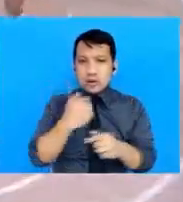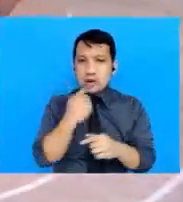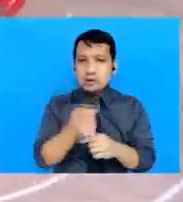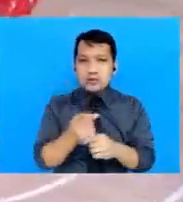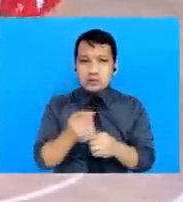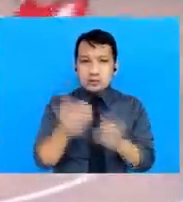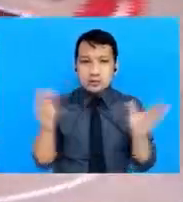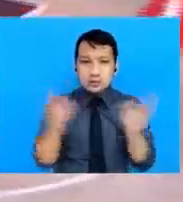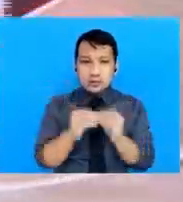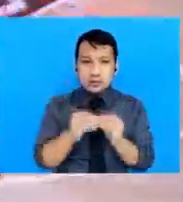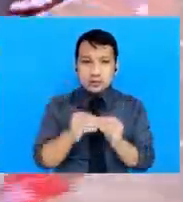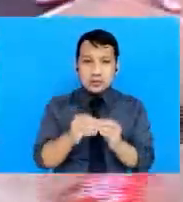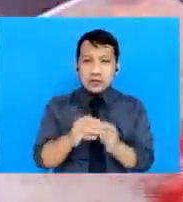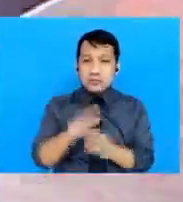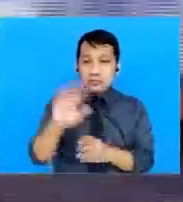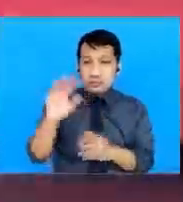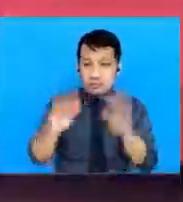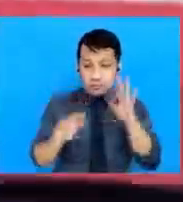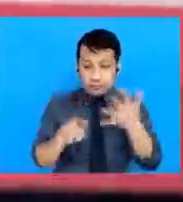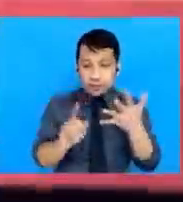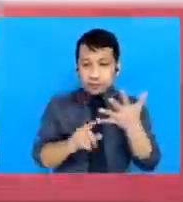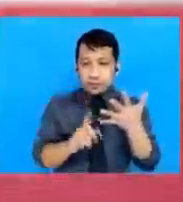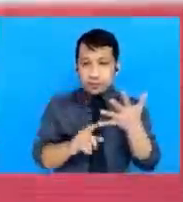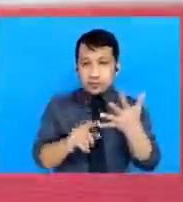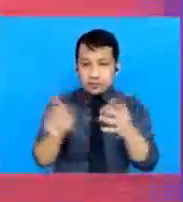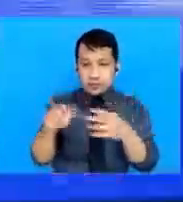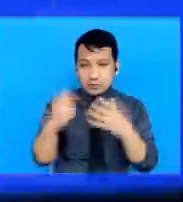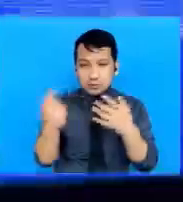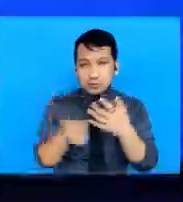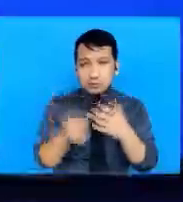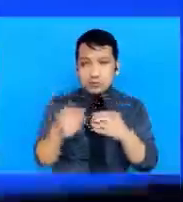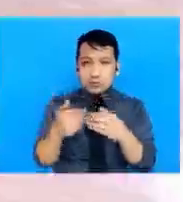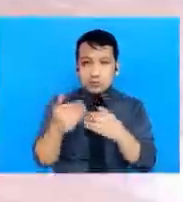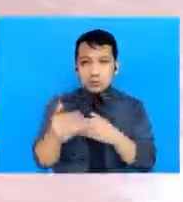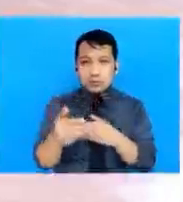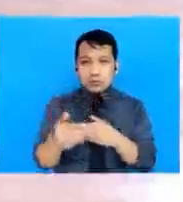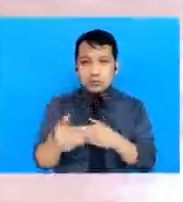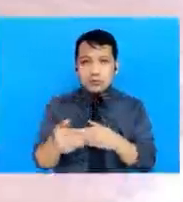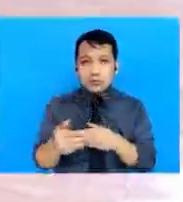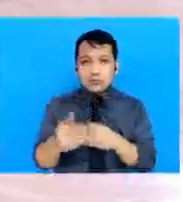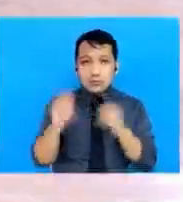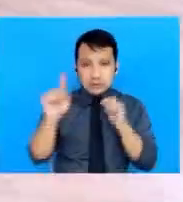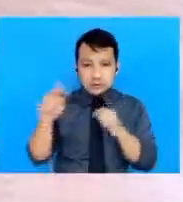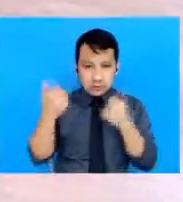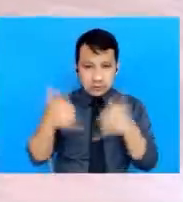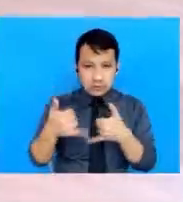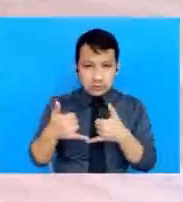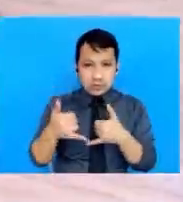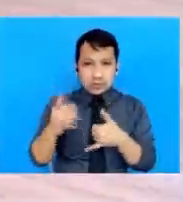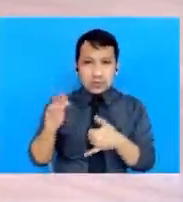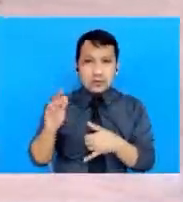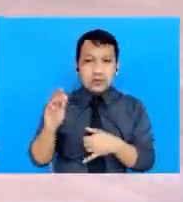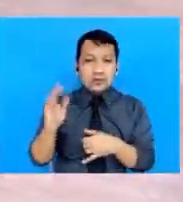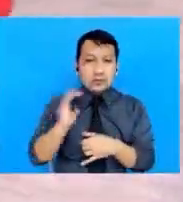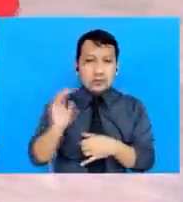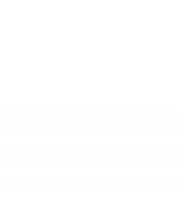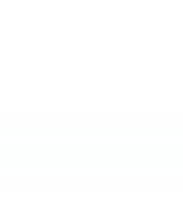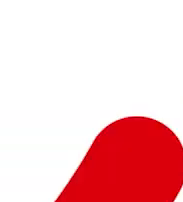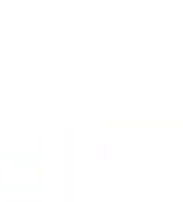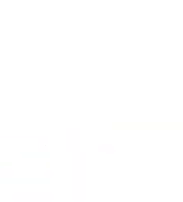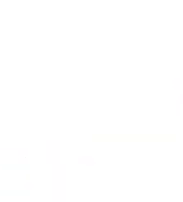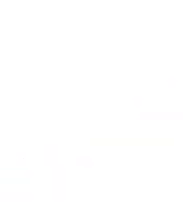nasa 5th seed na sa quarterfinals ang team at mabibigyan nila ng isa pang laro ang defending champion na Ginebra.